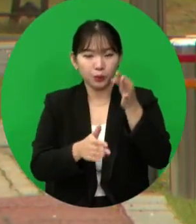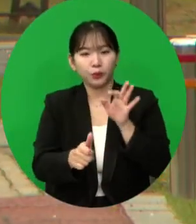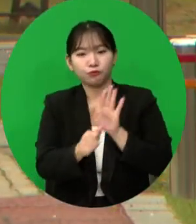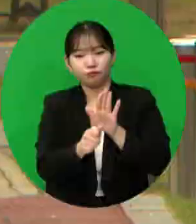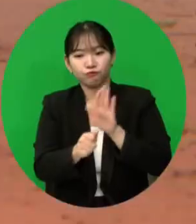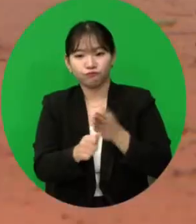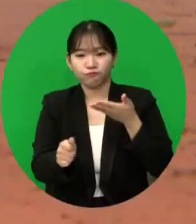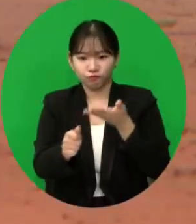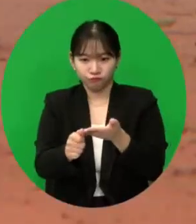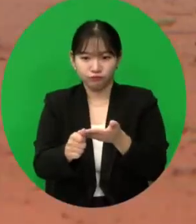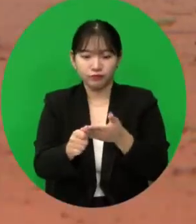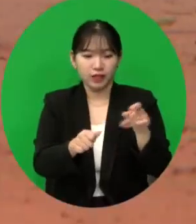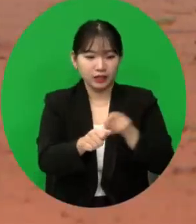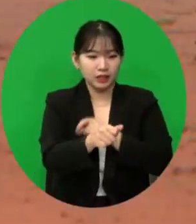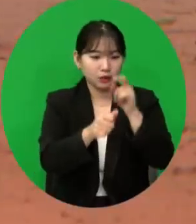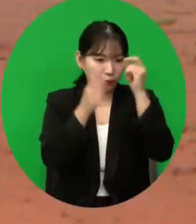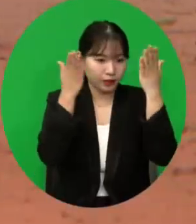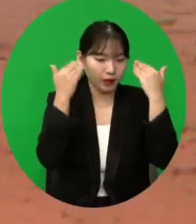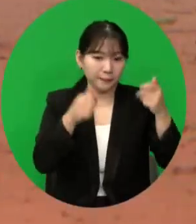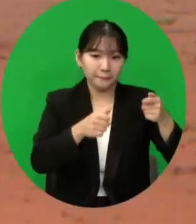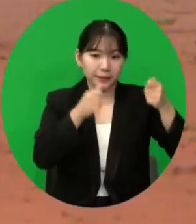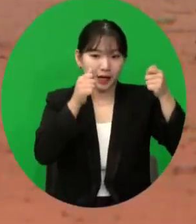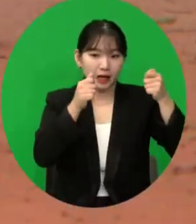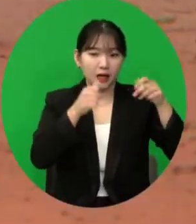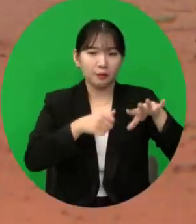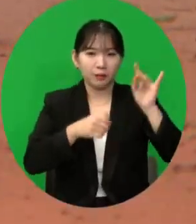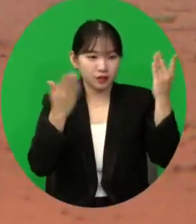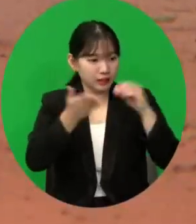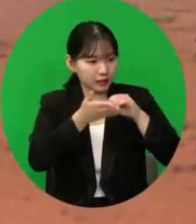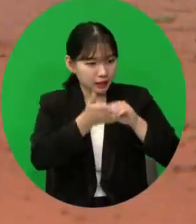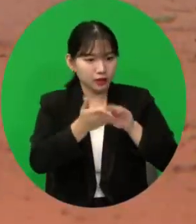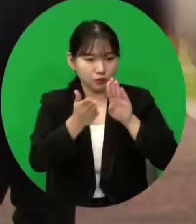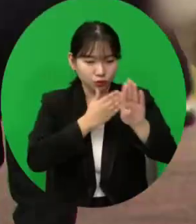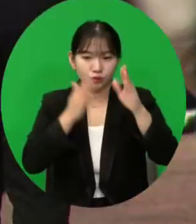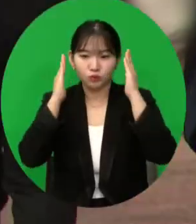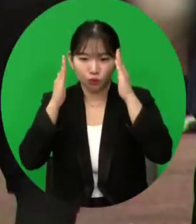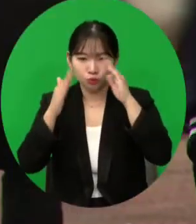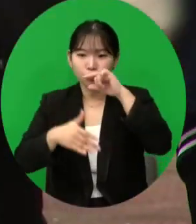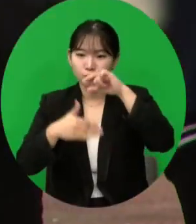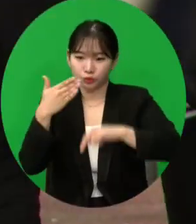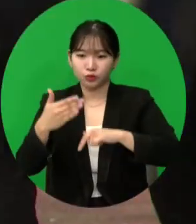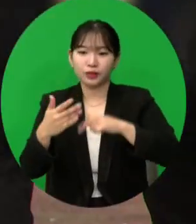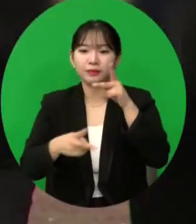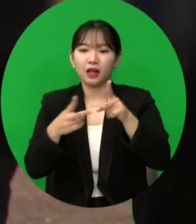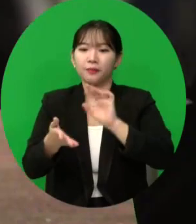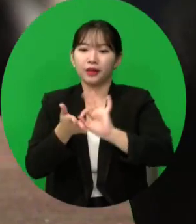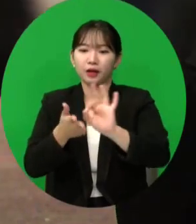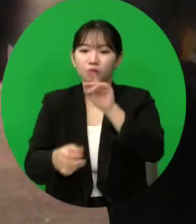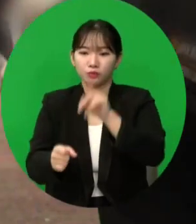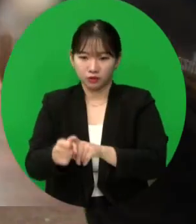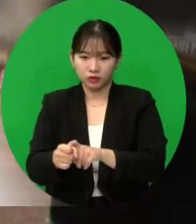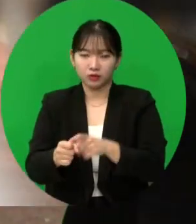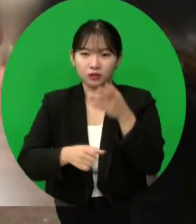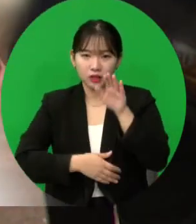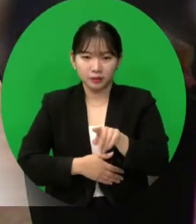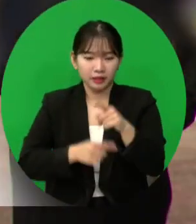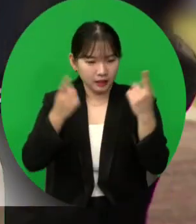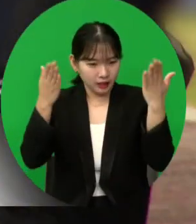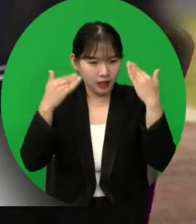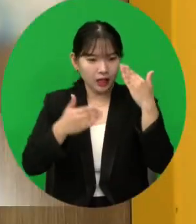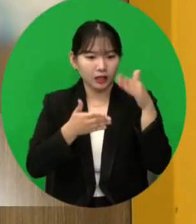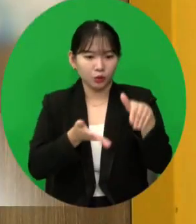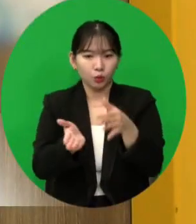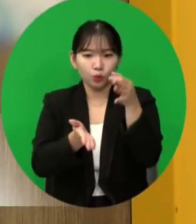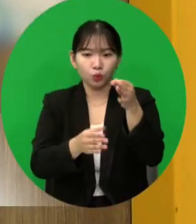지원했습니다. 특성화고 졸업자들의 선취업 후 진학 과정 지원 사업 명목입니다. 그런데 이 대학은 보조금